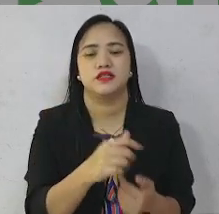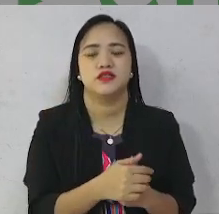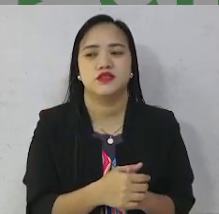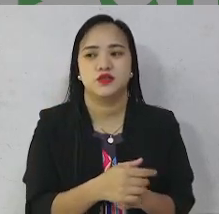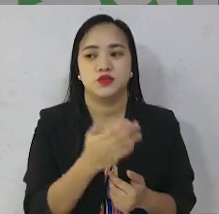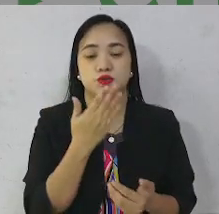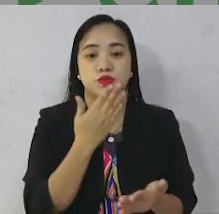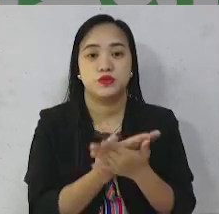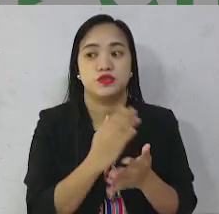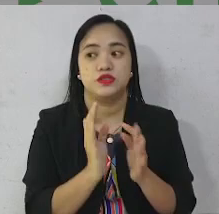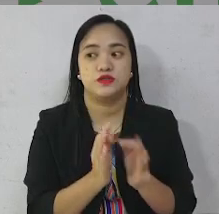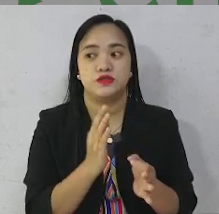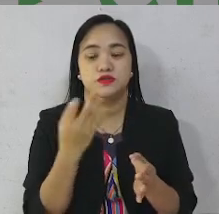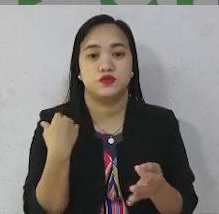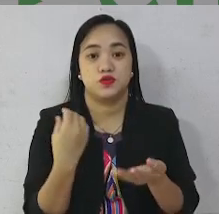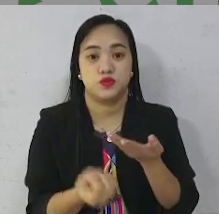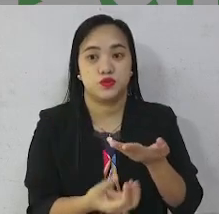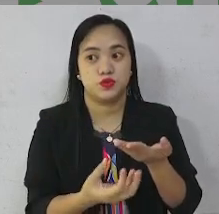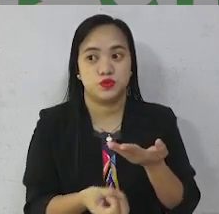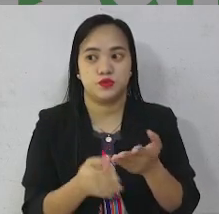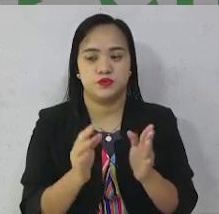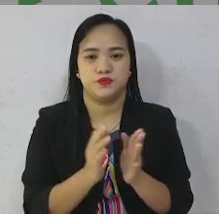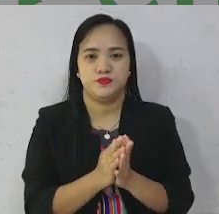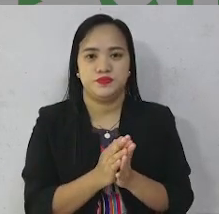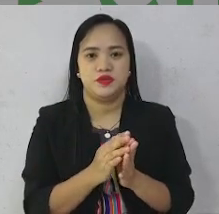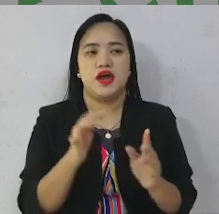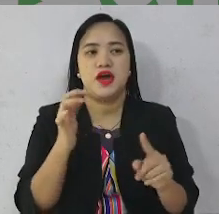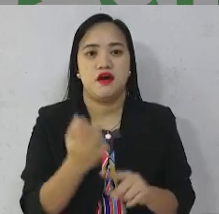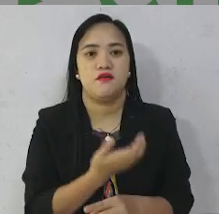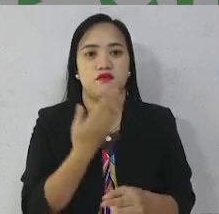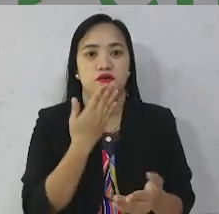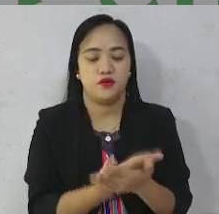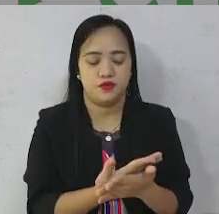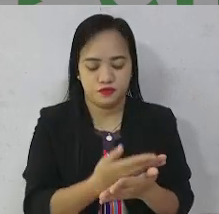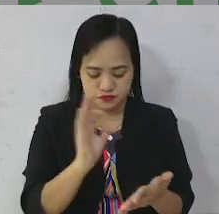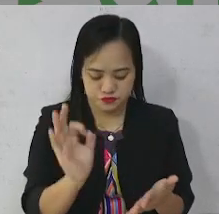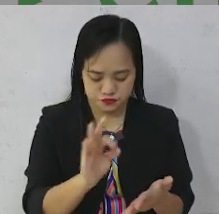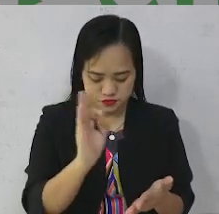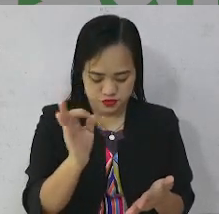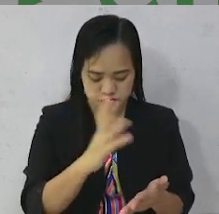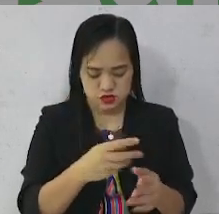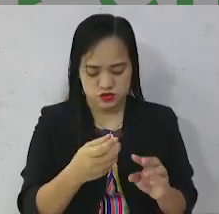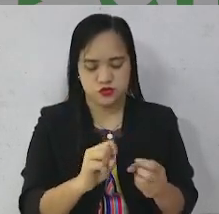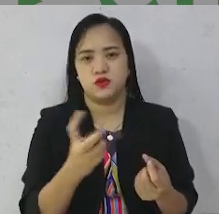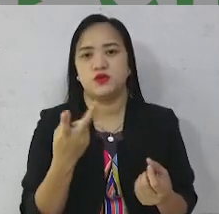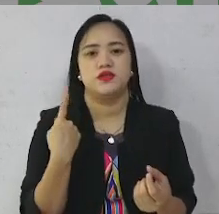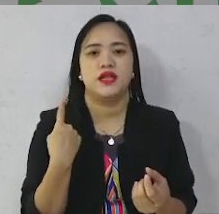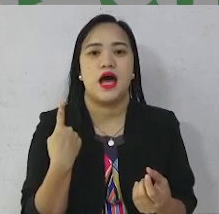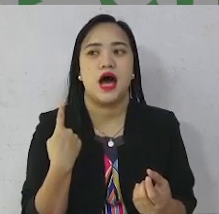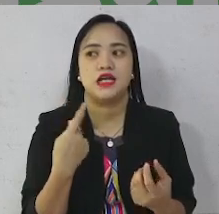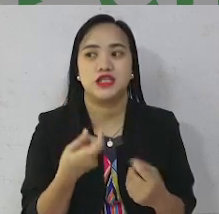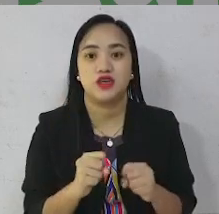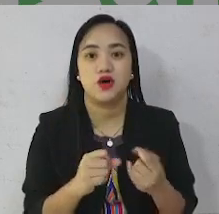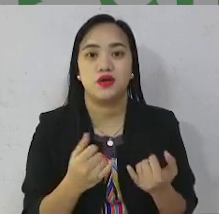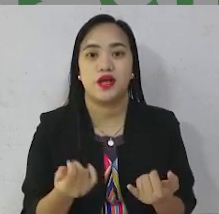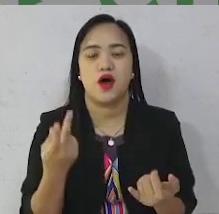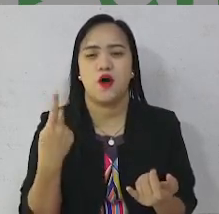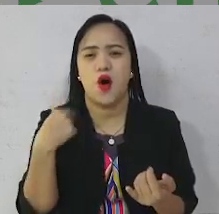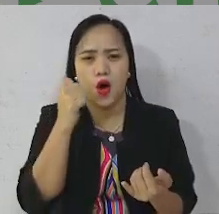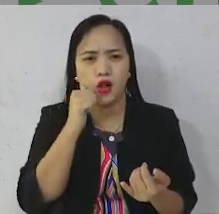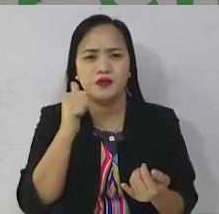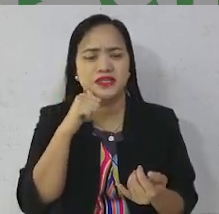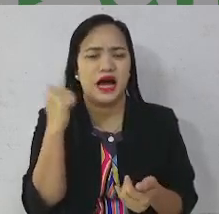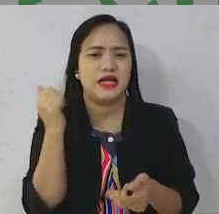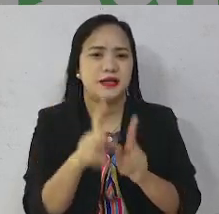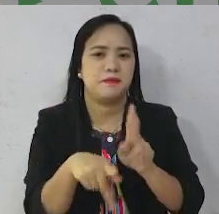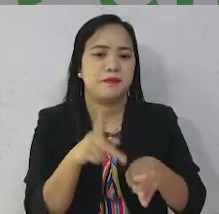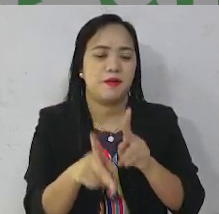friday good Fr good Friday lang good Friday Oo e Tapos inaraw-araw na nila kaya Genesis weekly o Hwag